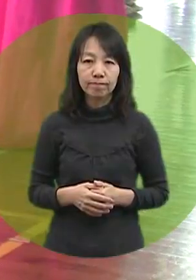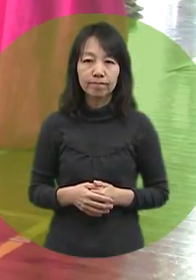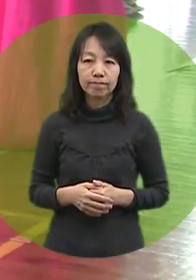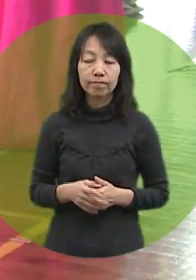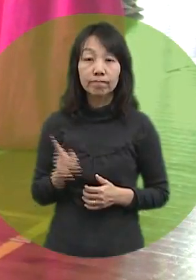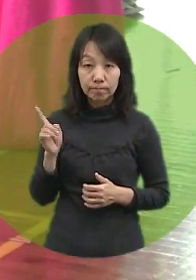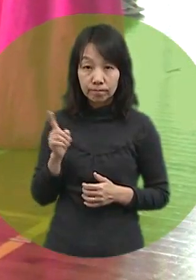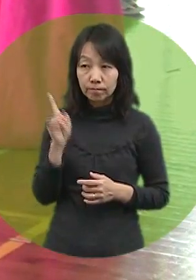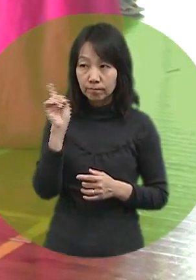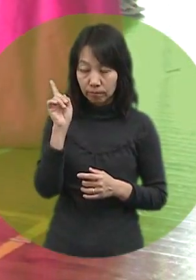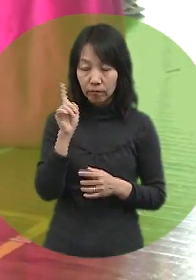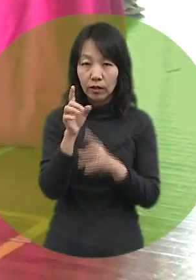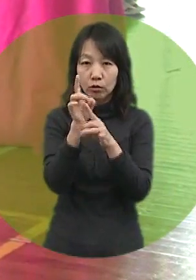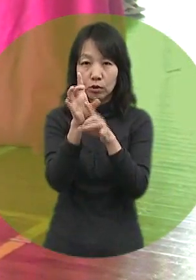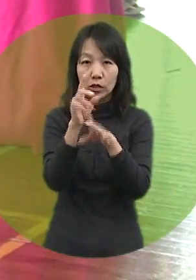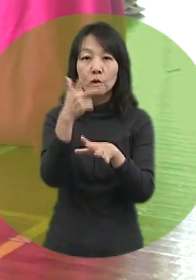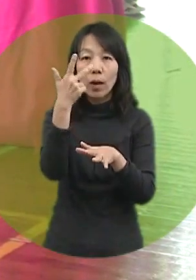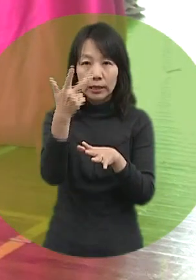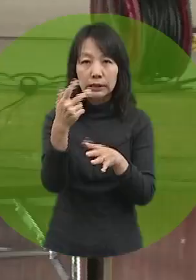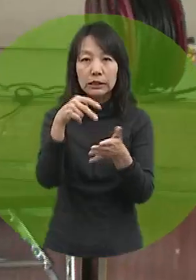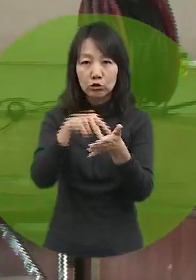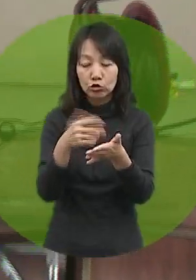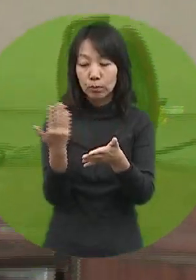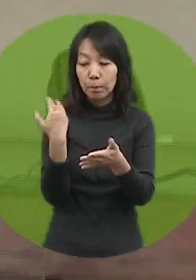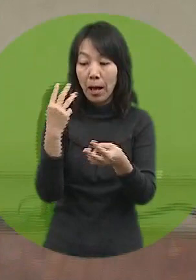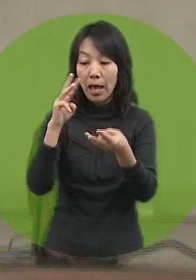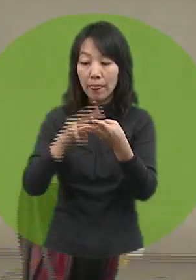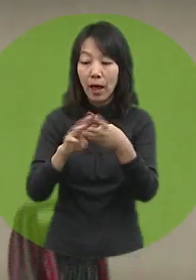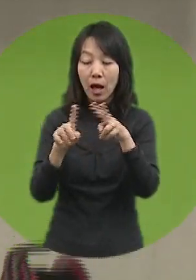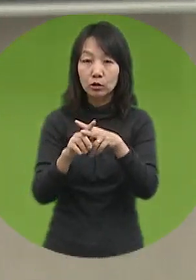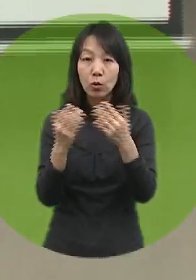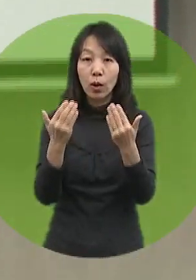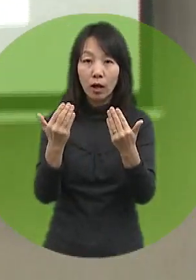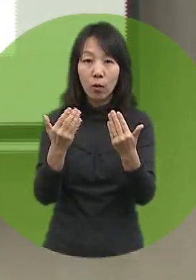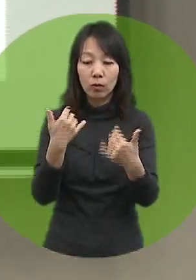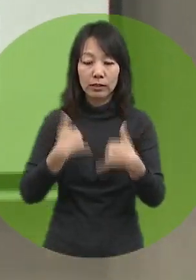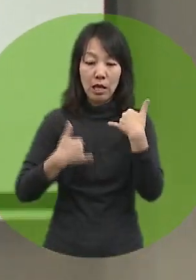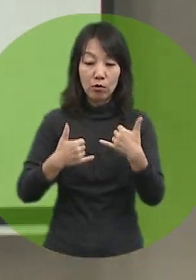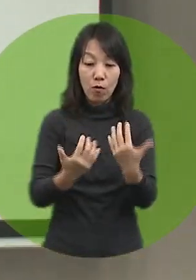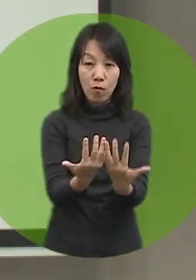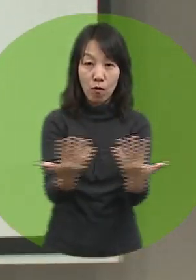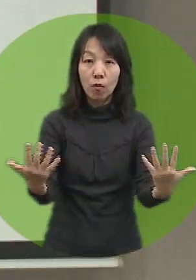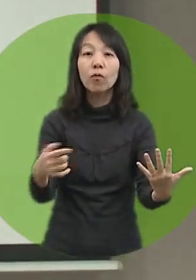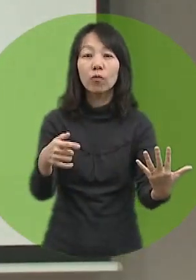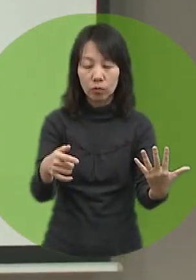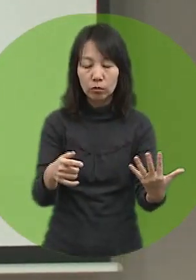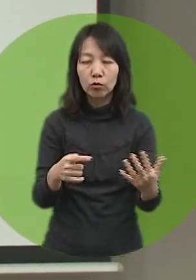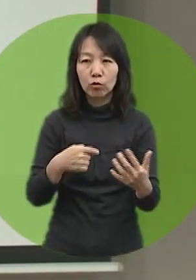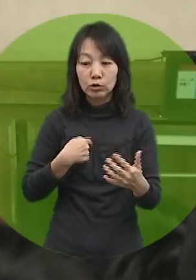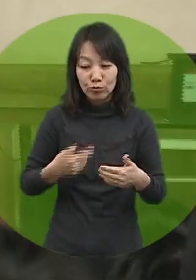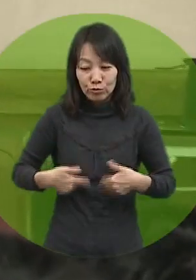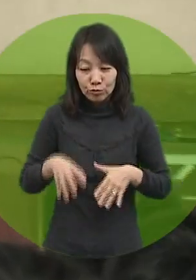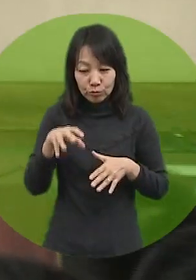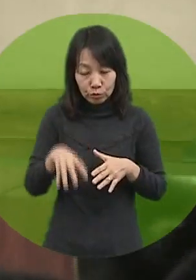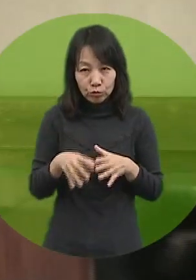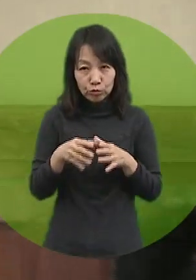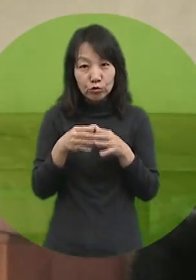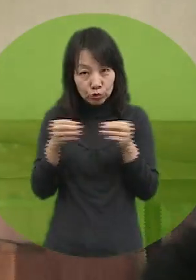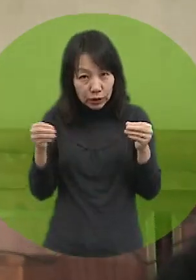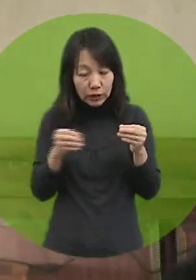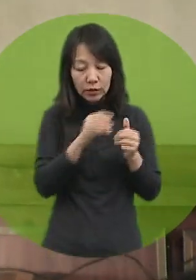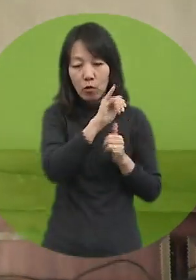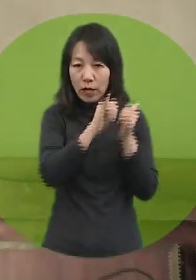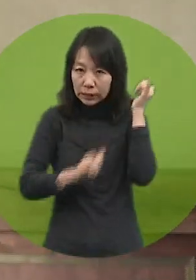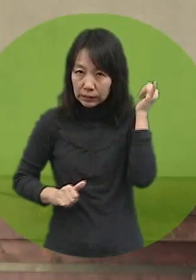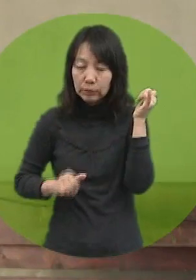この日は浦添市立前田小学校の生徒たちを前に、それぞれの国の歴史や文化などについて分かりや